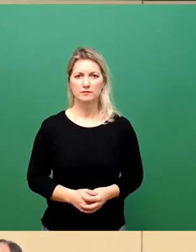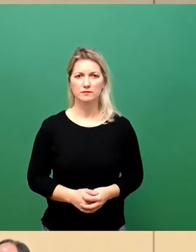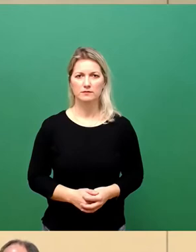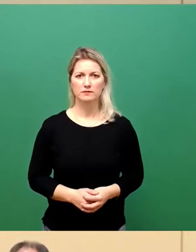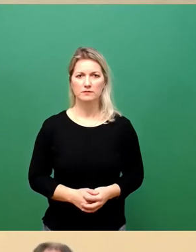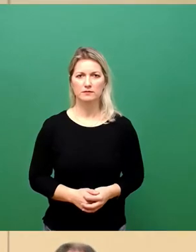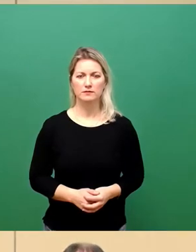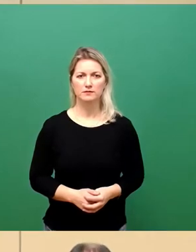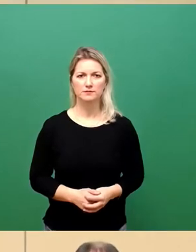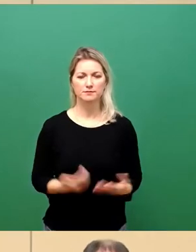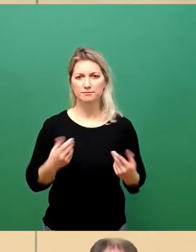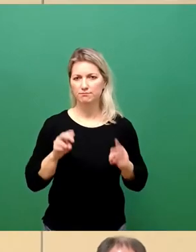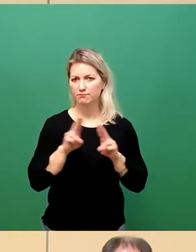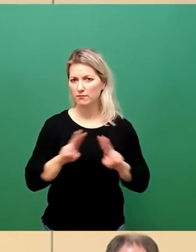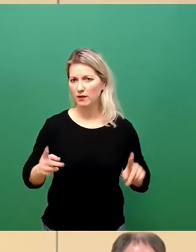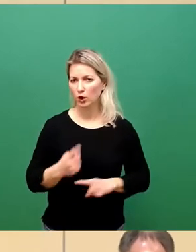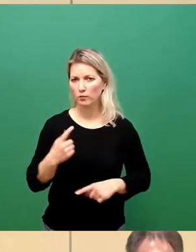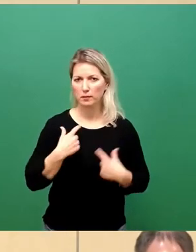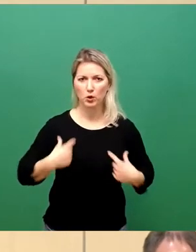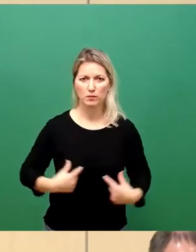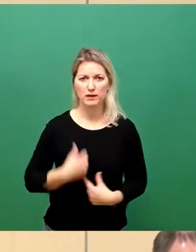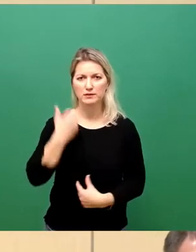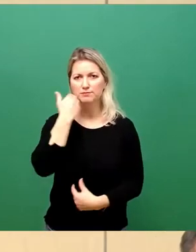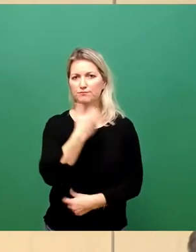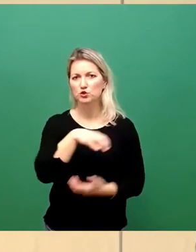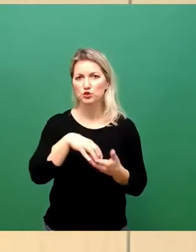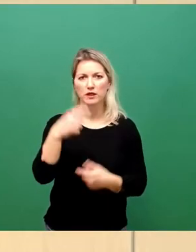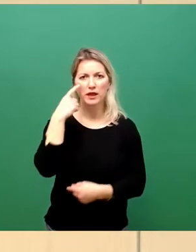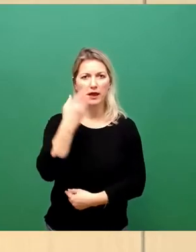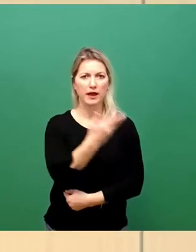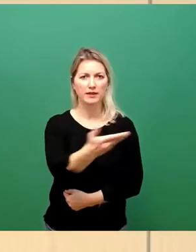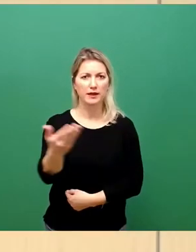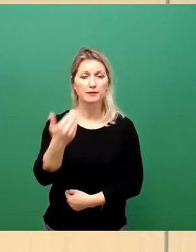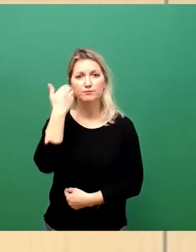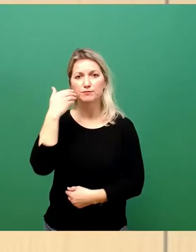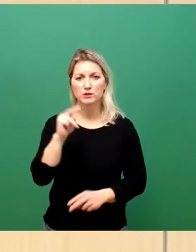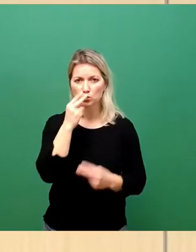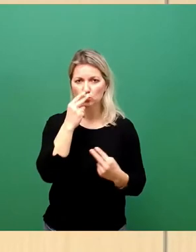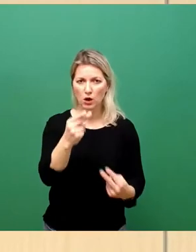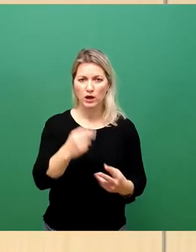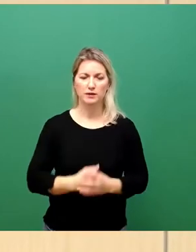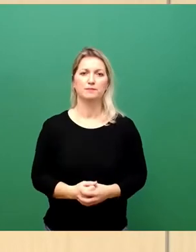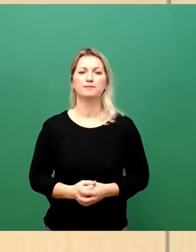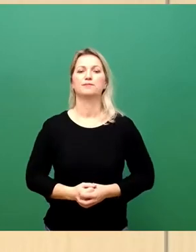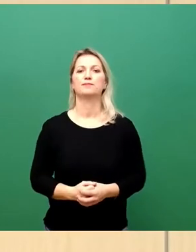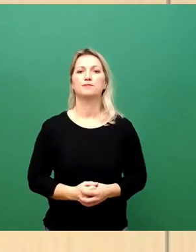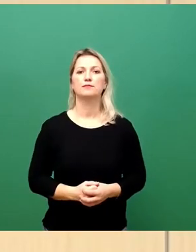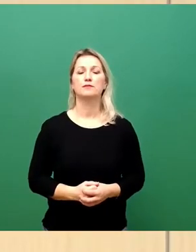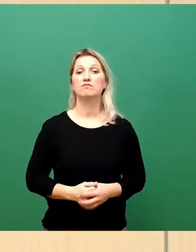Sehr geehrter Herr Oberbürgermeister, sehr geehrte Stadträtinnen und Stadträte, sehr geehrte Zuhörerinnen, erlauben Sie auch mir im Namen meiner